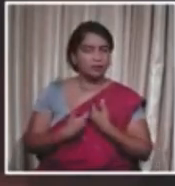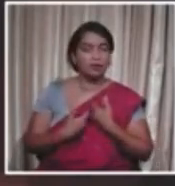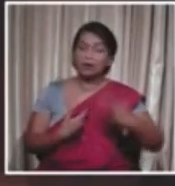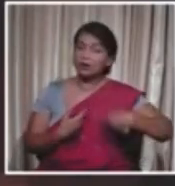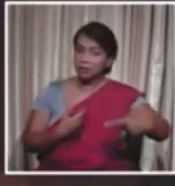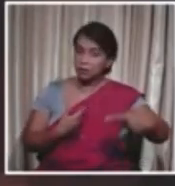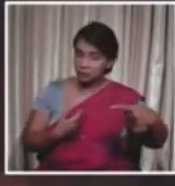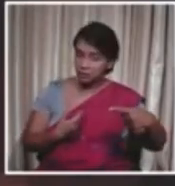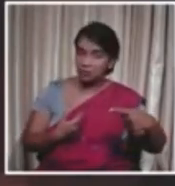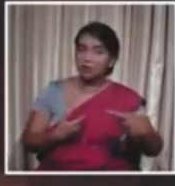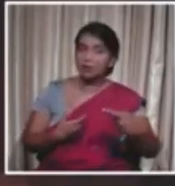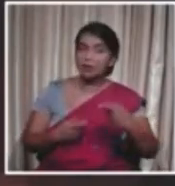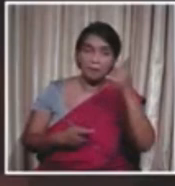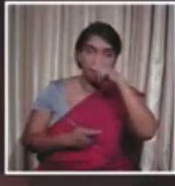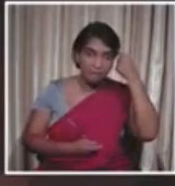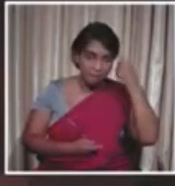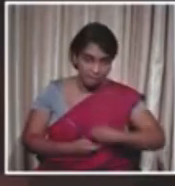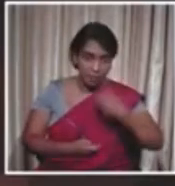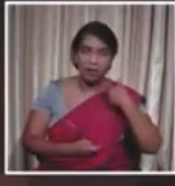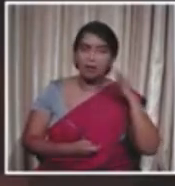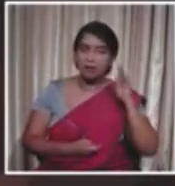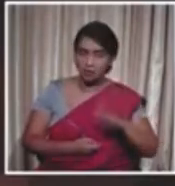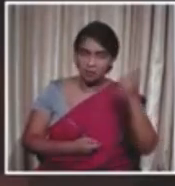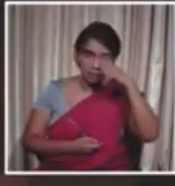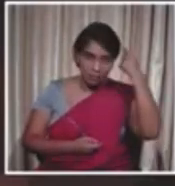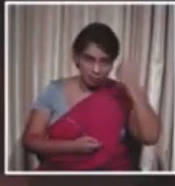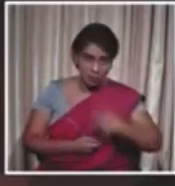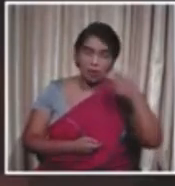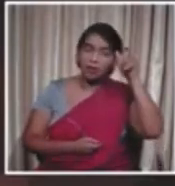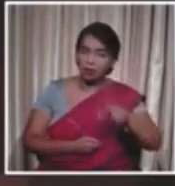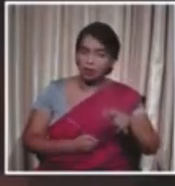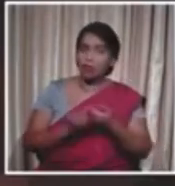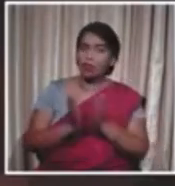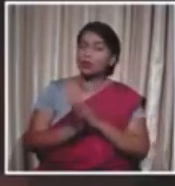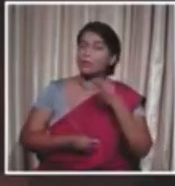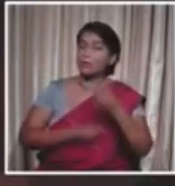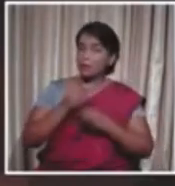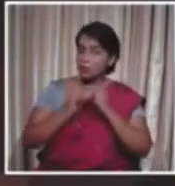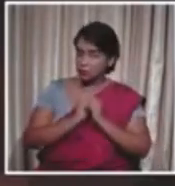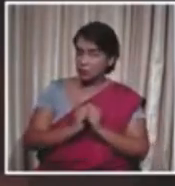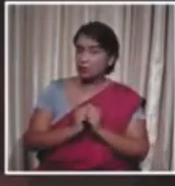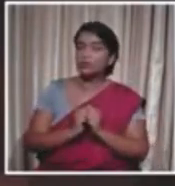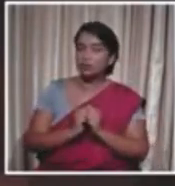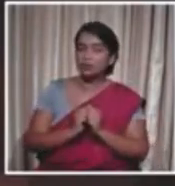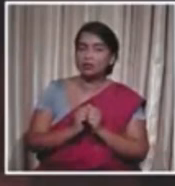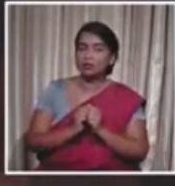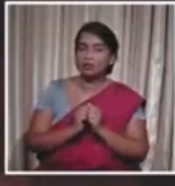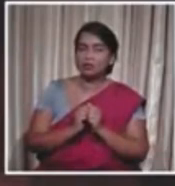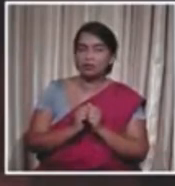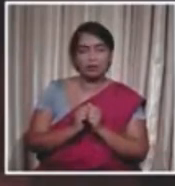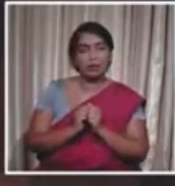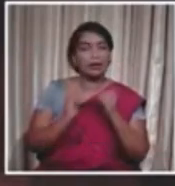දෛනික වේතන ලබන වැටුප් ලබන දීවනා ලබන අය ස්වයං රැකියාලාභීන් විමෙන් හෙඩඩ් හවුස්